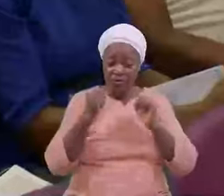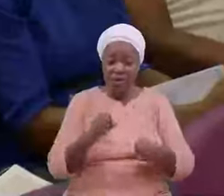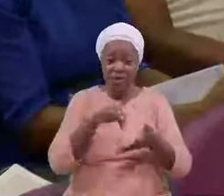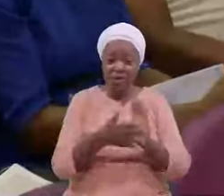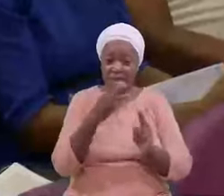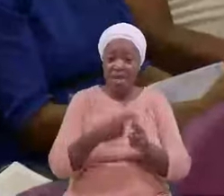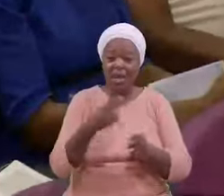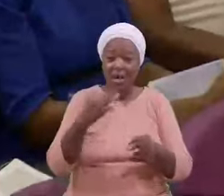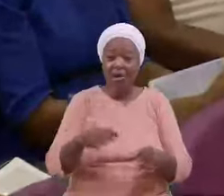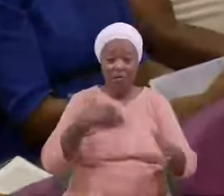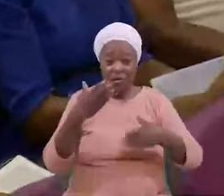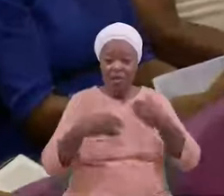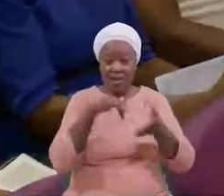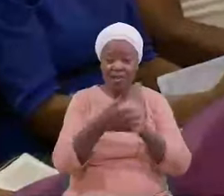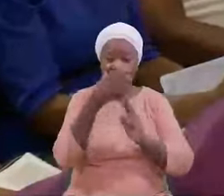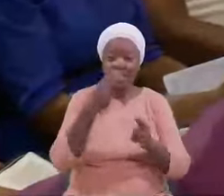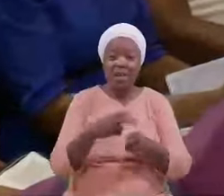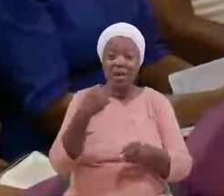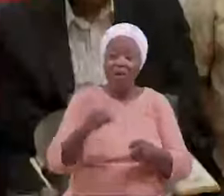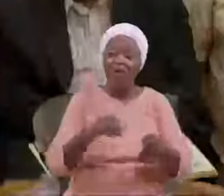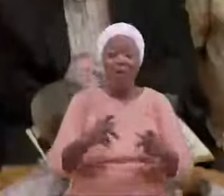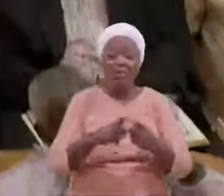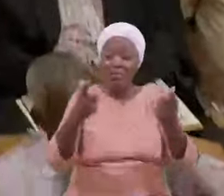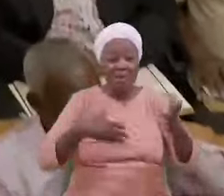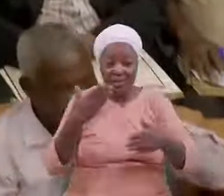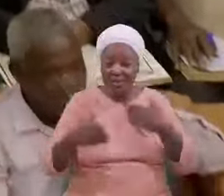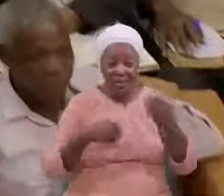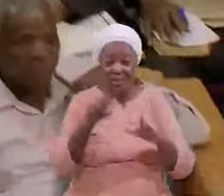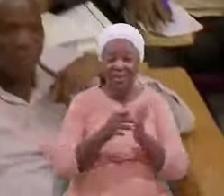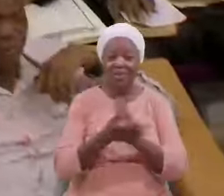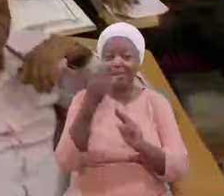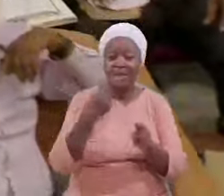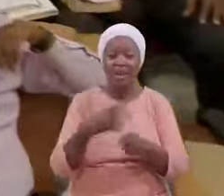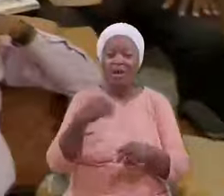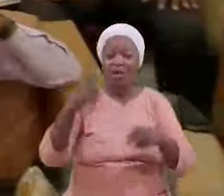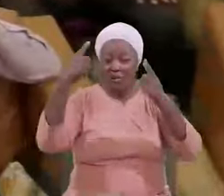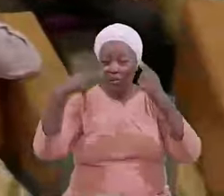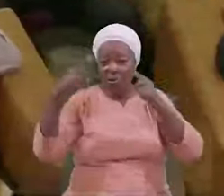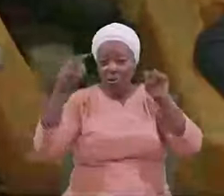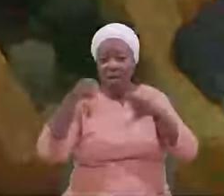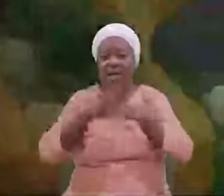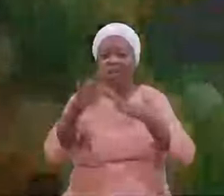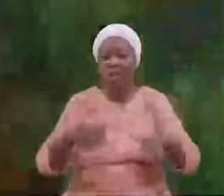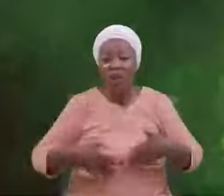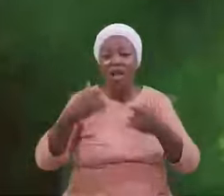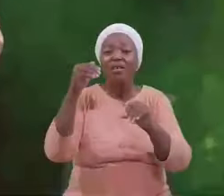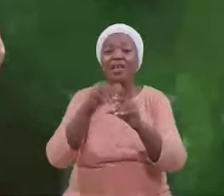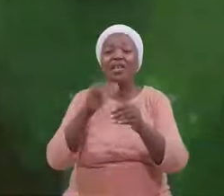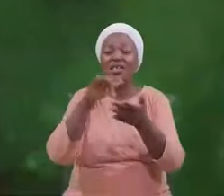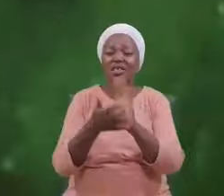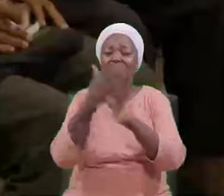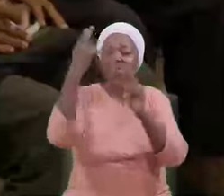joie, de bonheur, de succès à votre vie au nom de